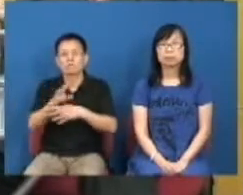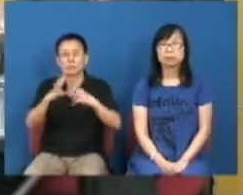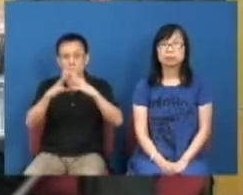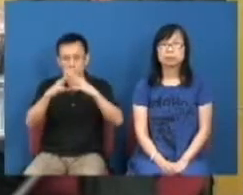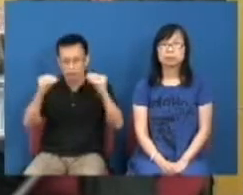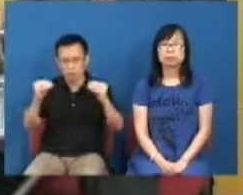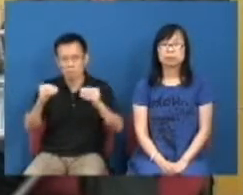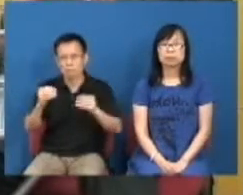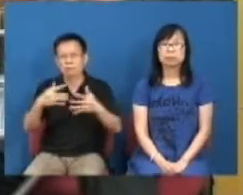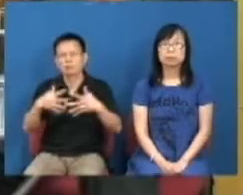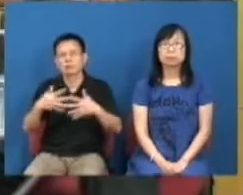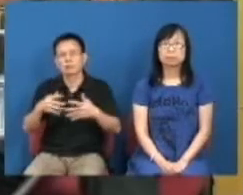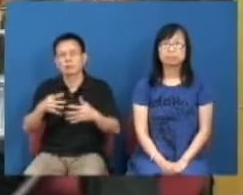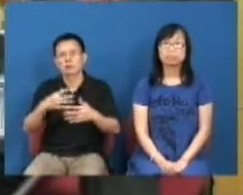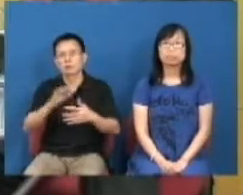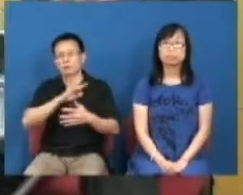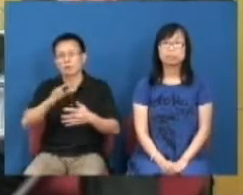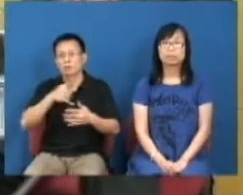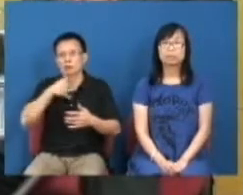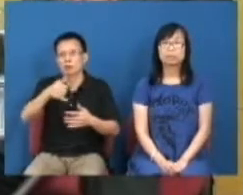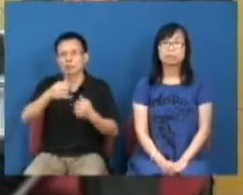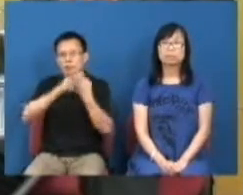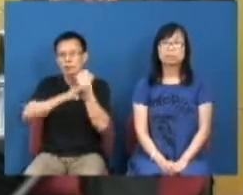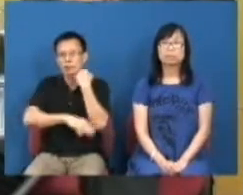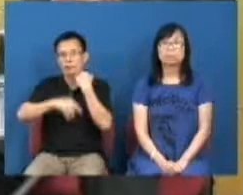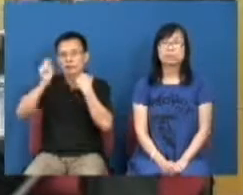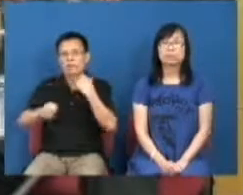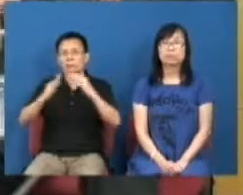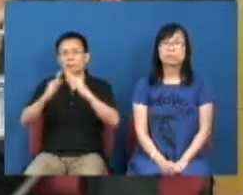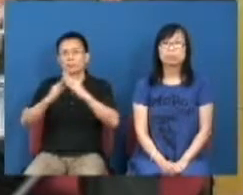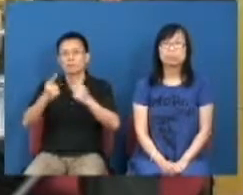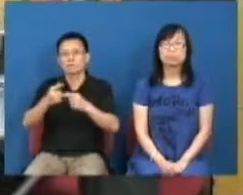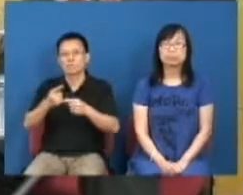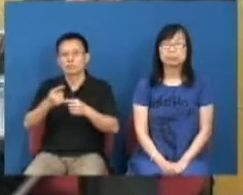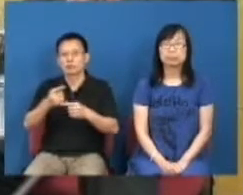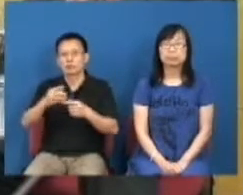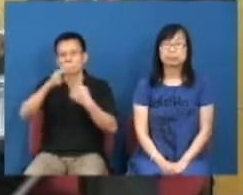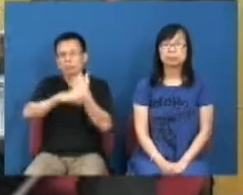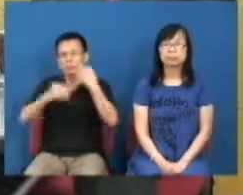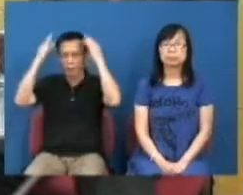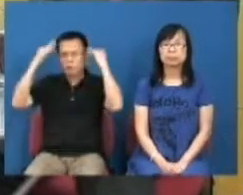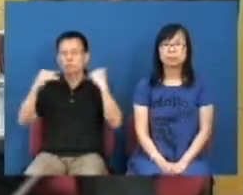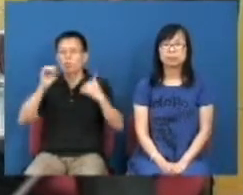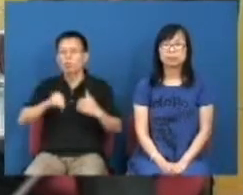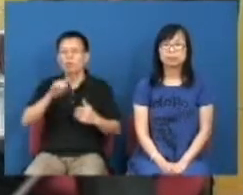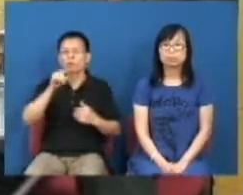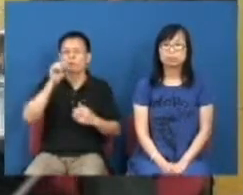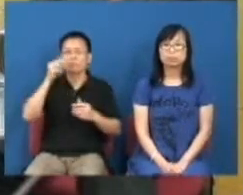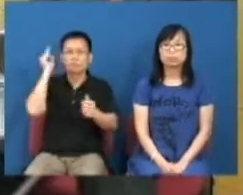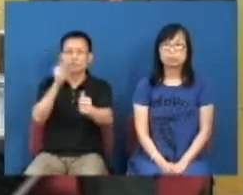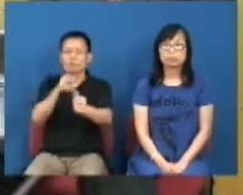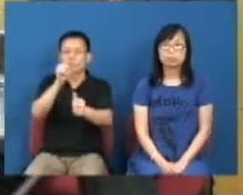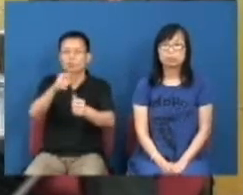唔需要去到法庭，輪到嗰個法官話，不如你哋試下調解啦咁。都係要調解啦，不如早